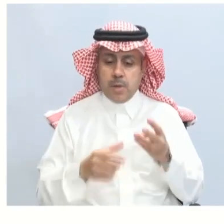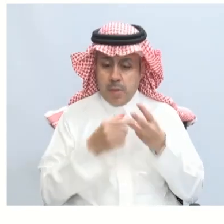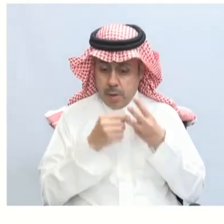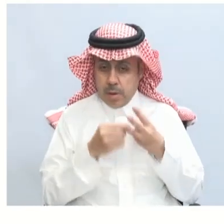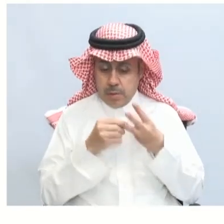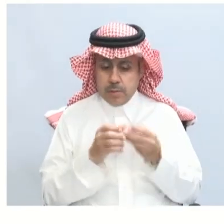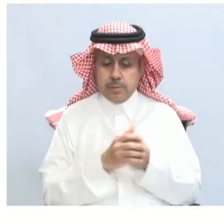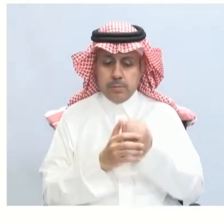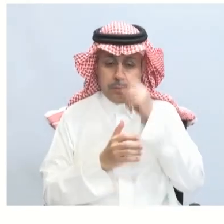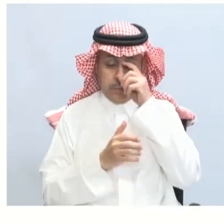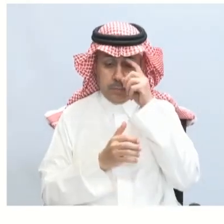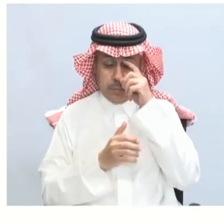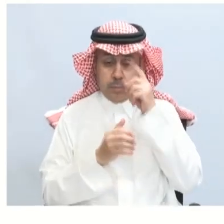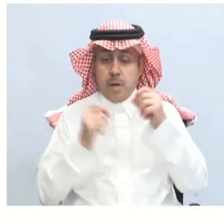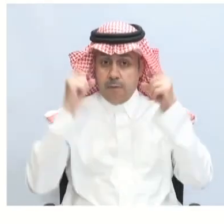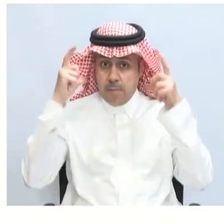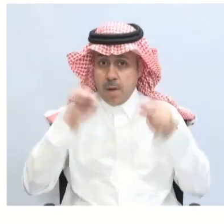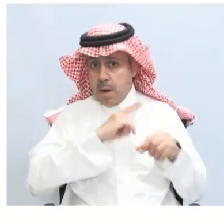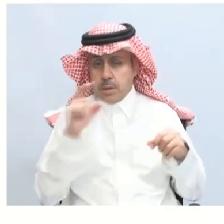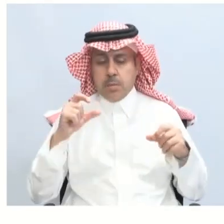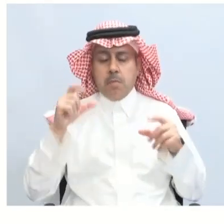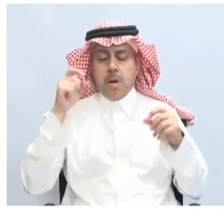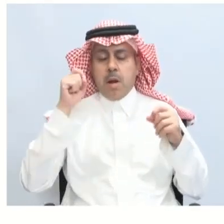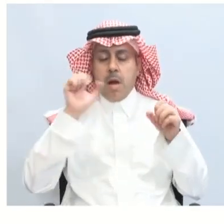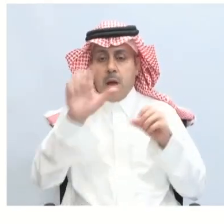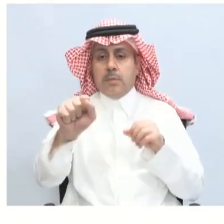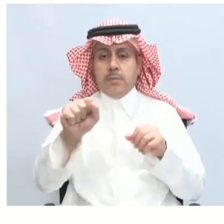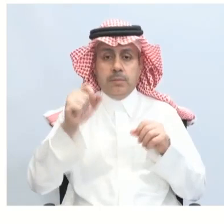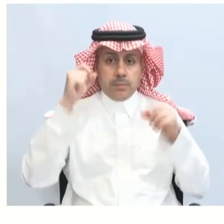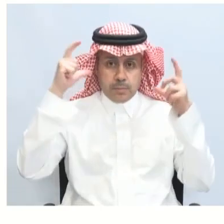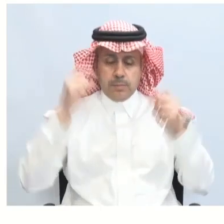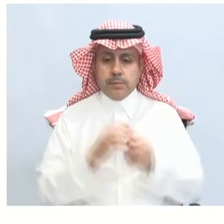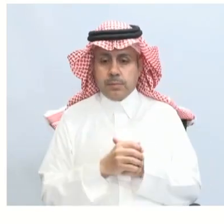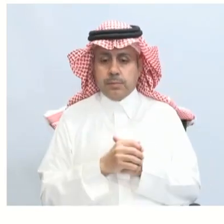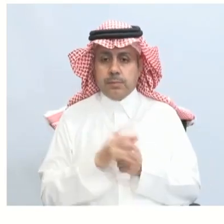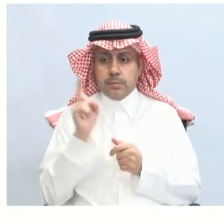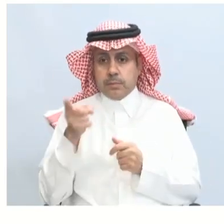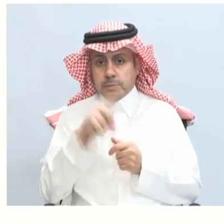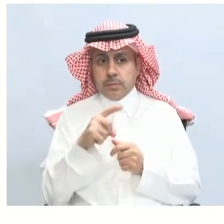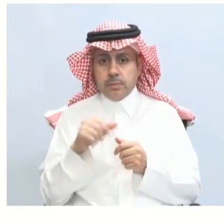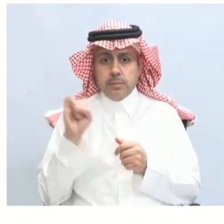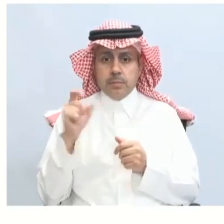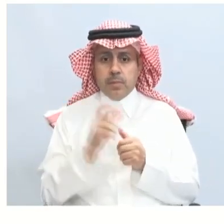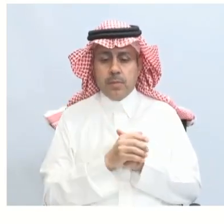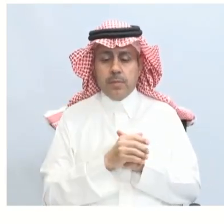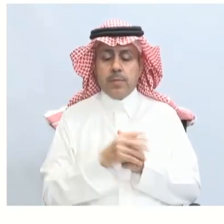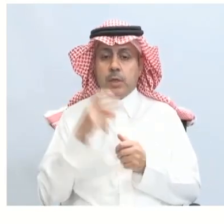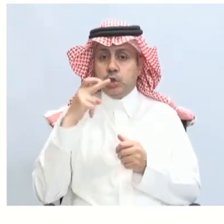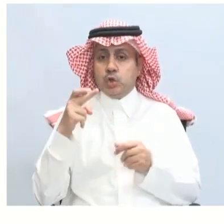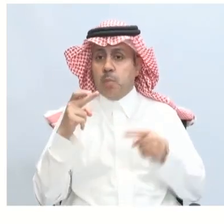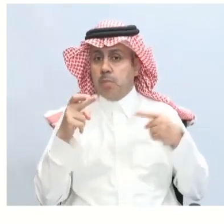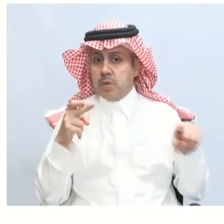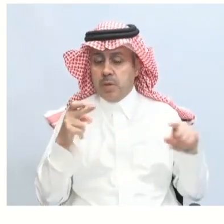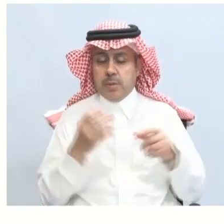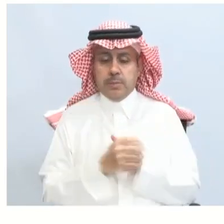الثالث همها من ليس من اهل العلم ما هو الخيار المناسب والاجابه الصحيحه لهذه